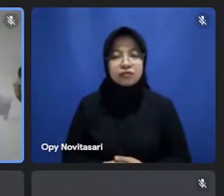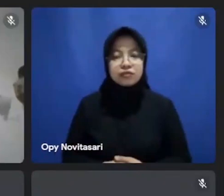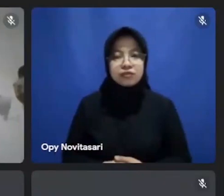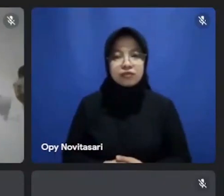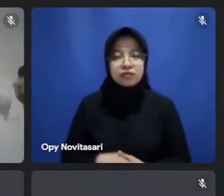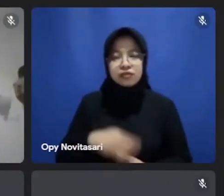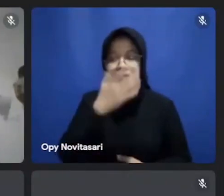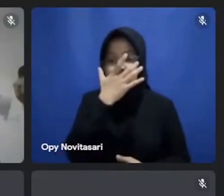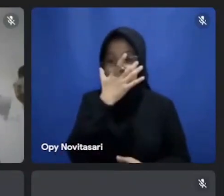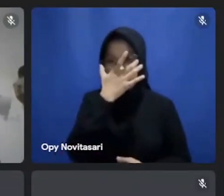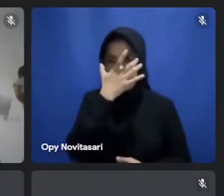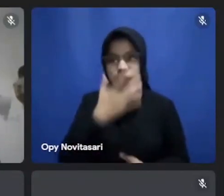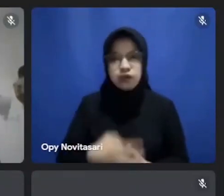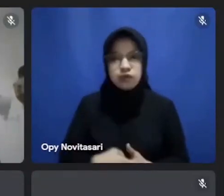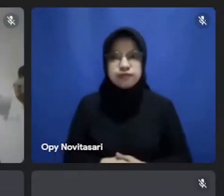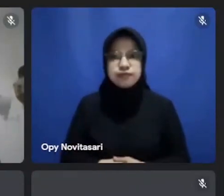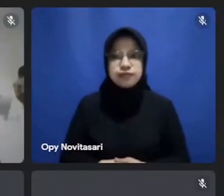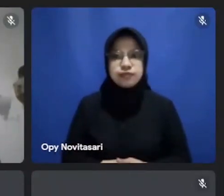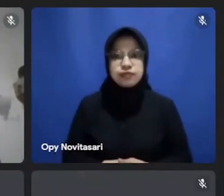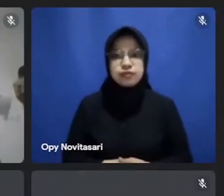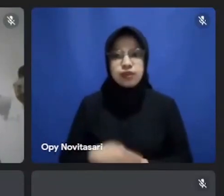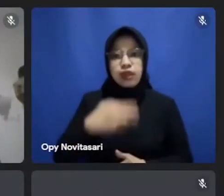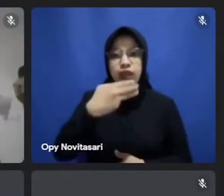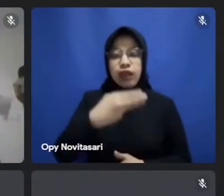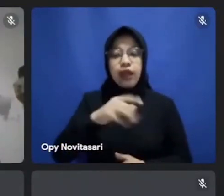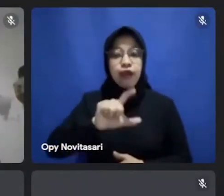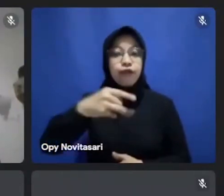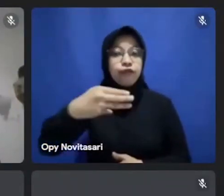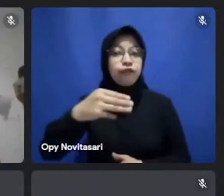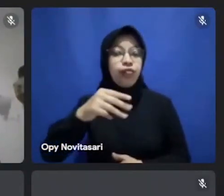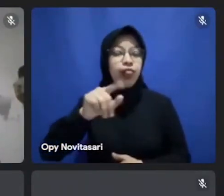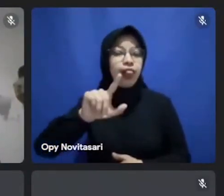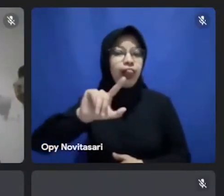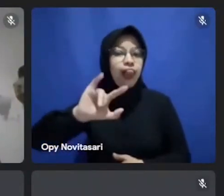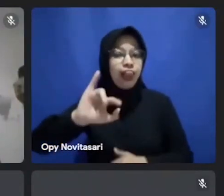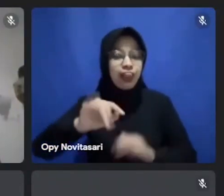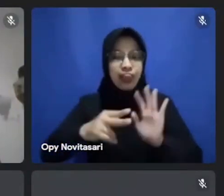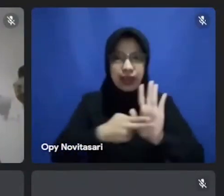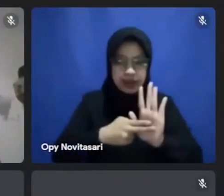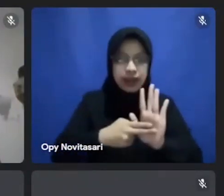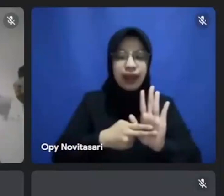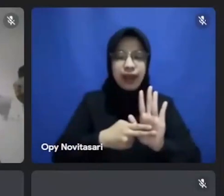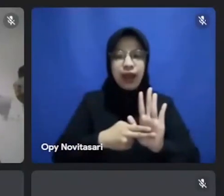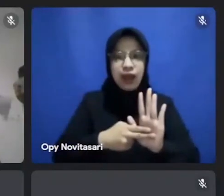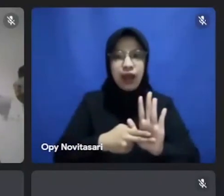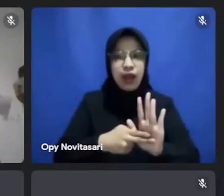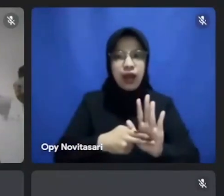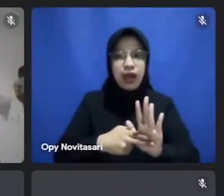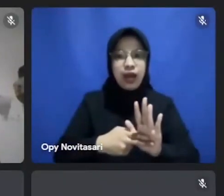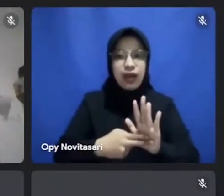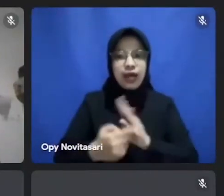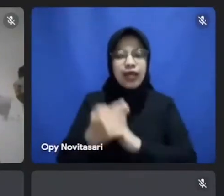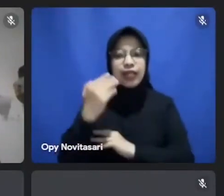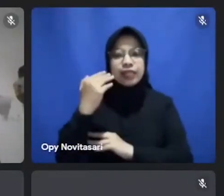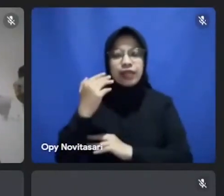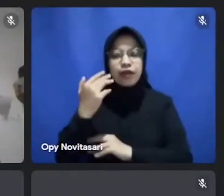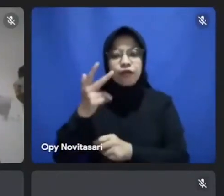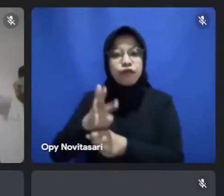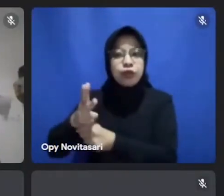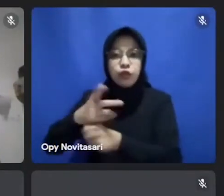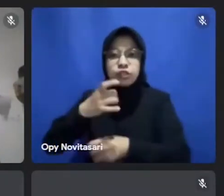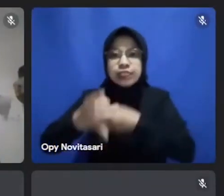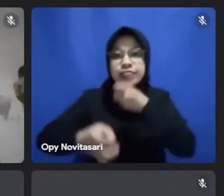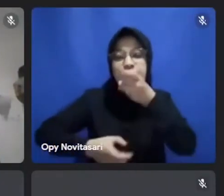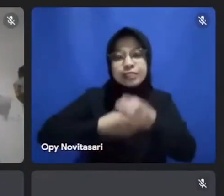he ya evelyine glenny itu adalah salah satu seniman yang saya Sebutkan dalam